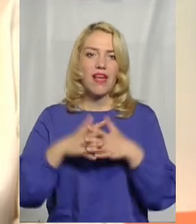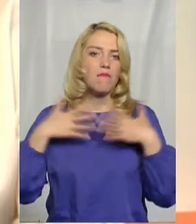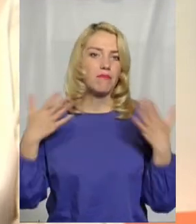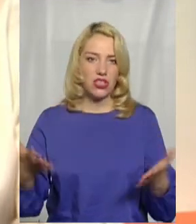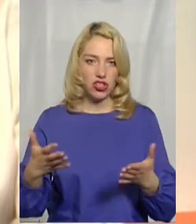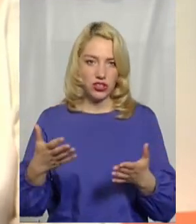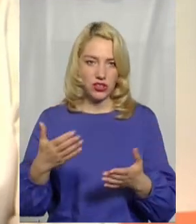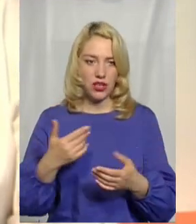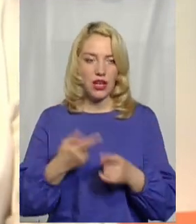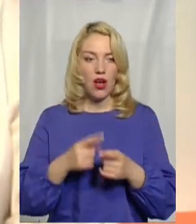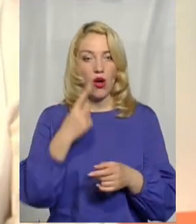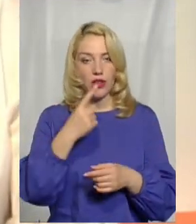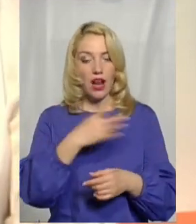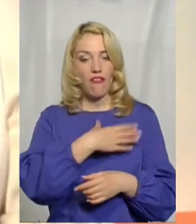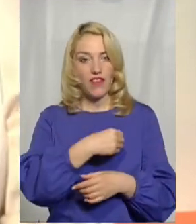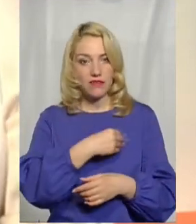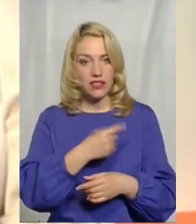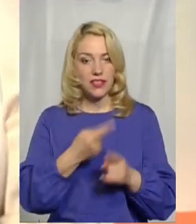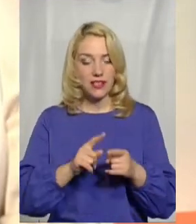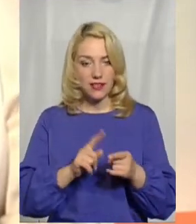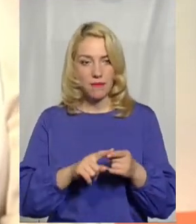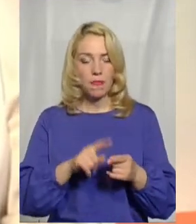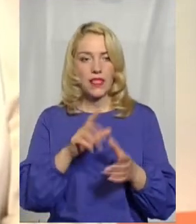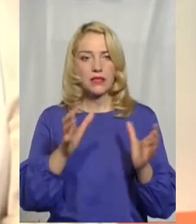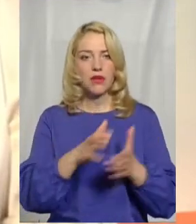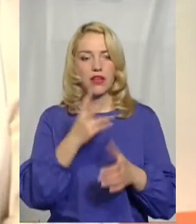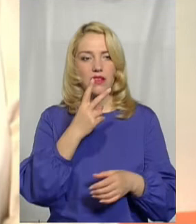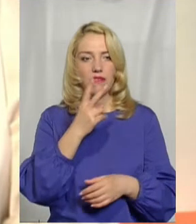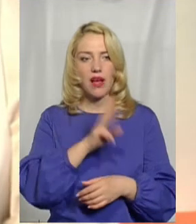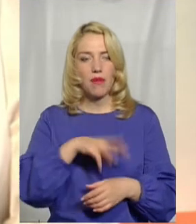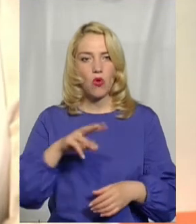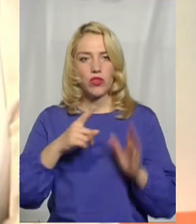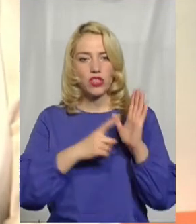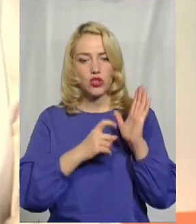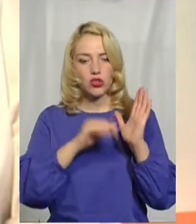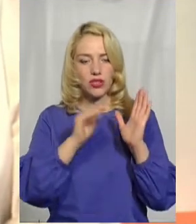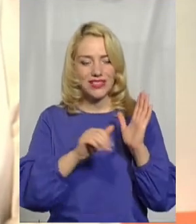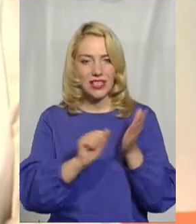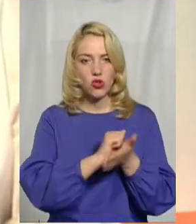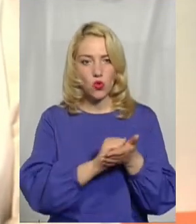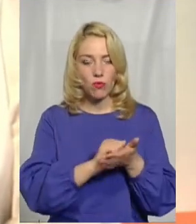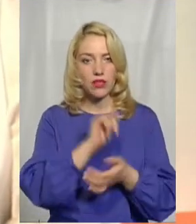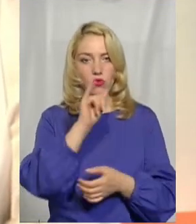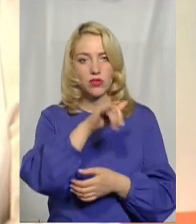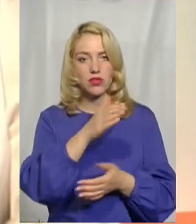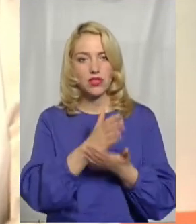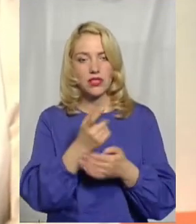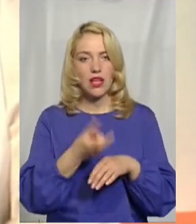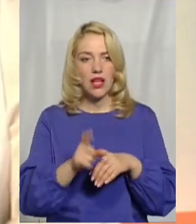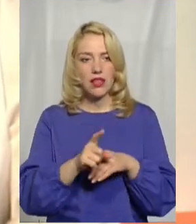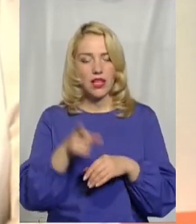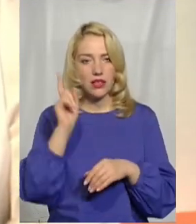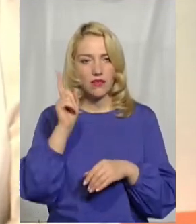архівів є Львівський обласний архів. Він зберігає 2 мільйони 600 тисяч документів. І в ньому є один із